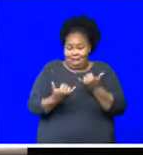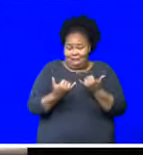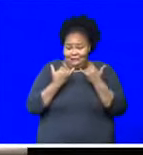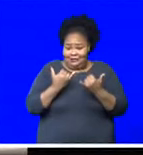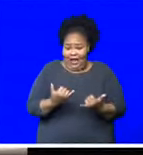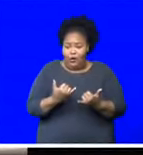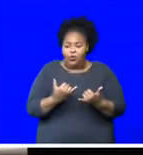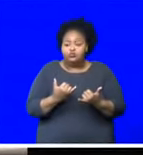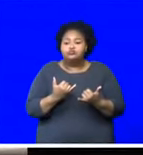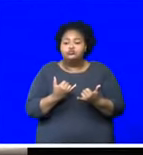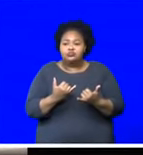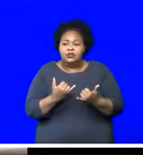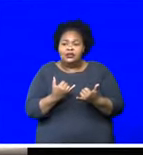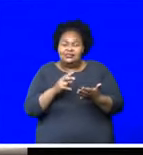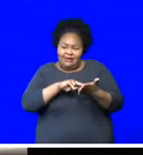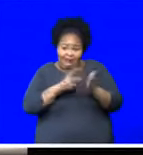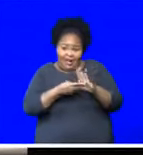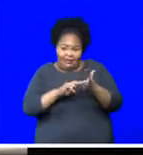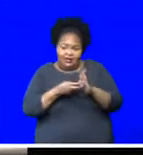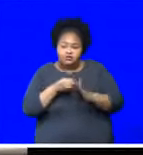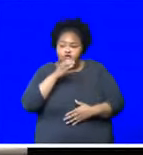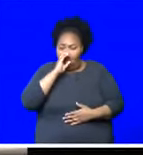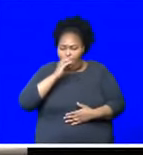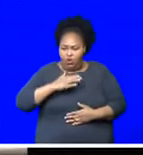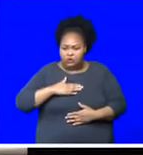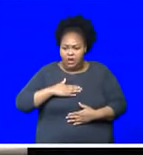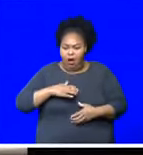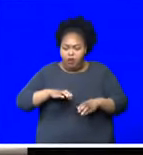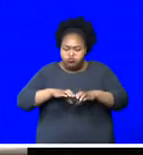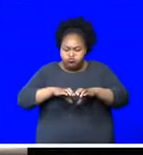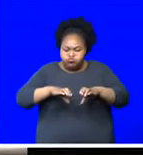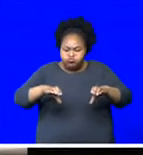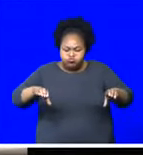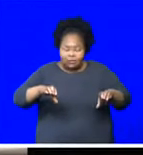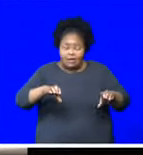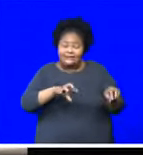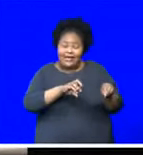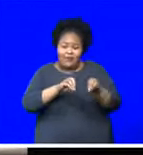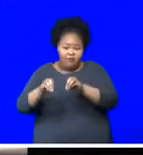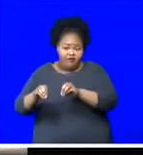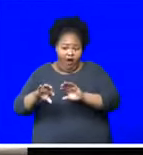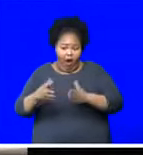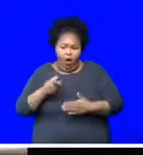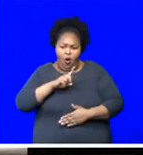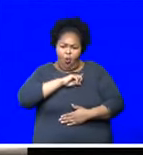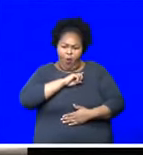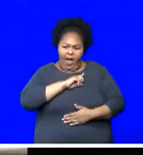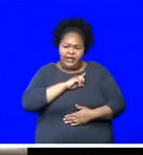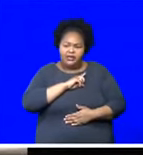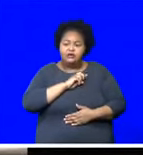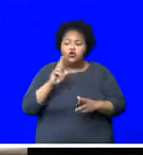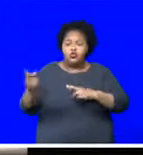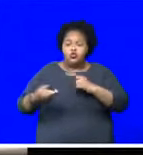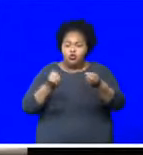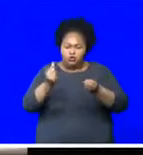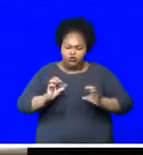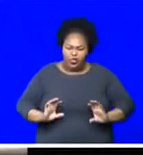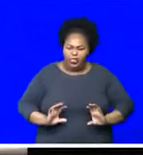ngoba lokusebenza latikwako kwalo angeke kulunge ngesizathu sokuthi